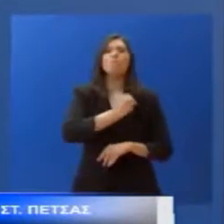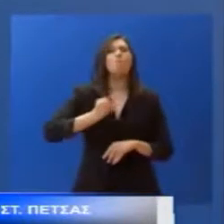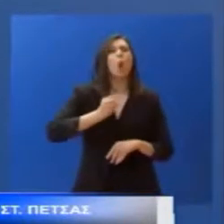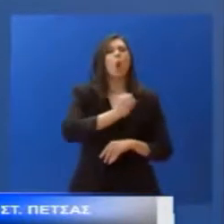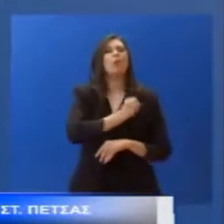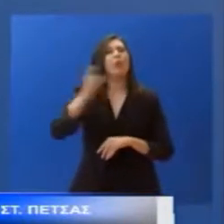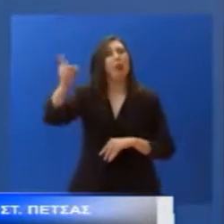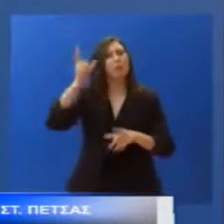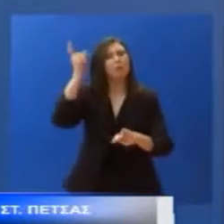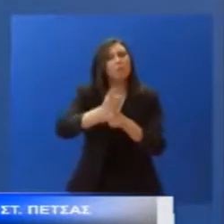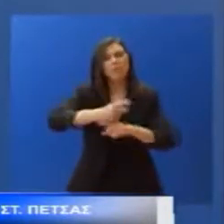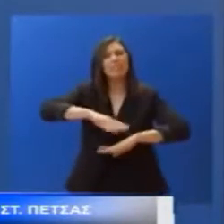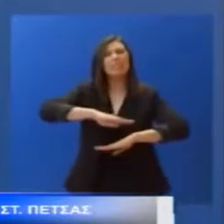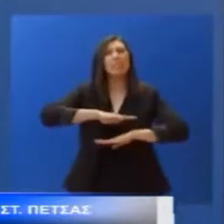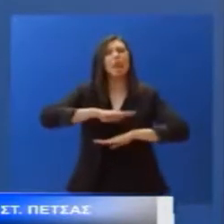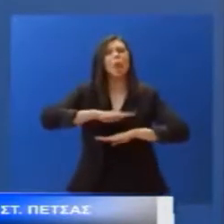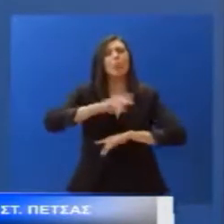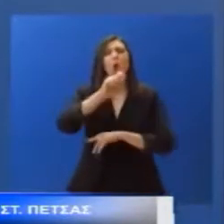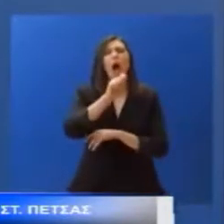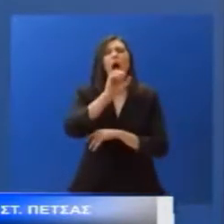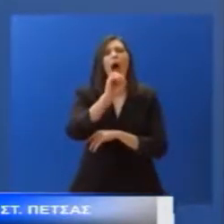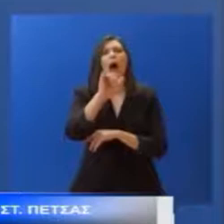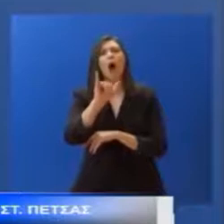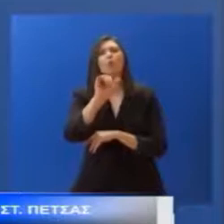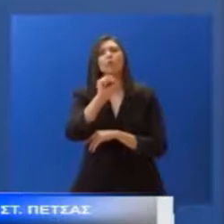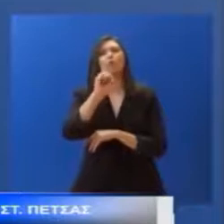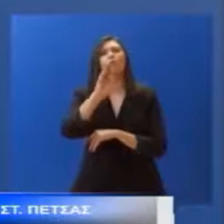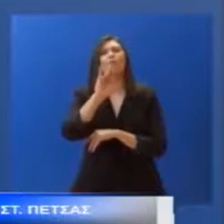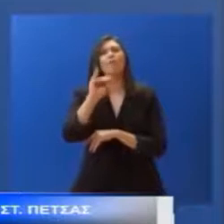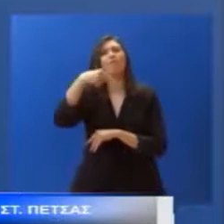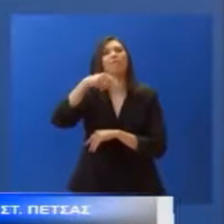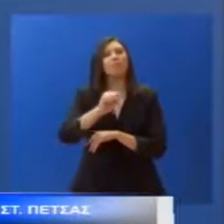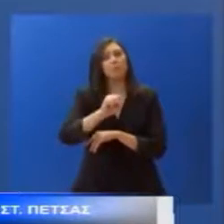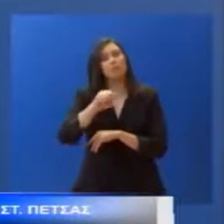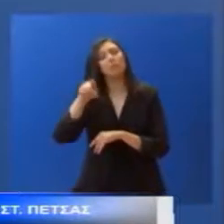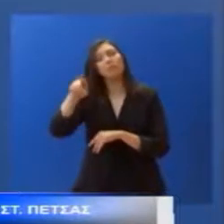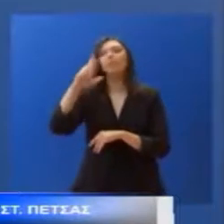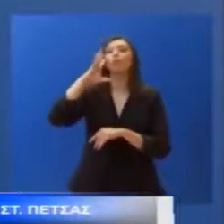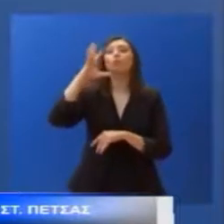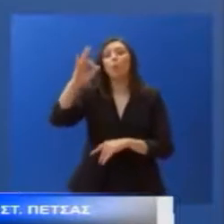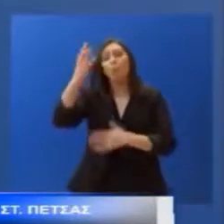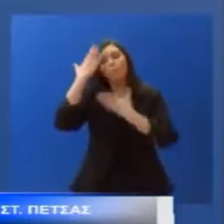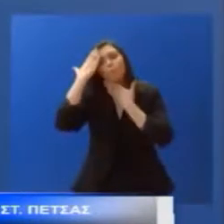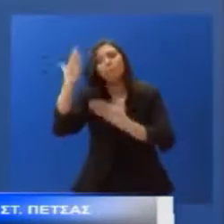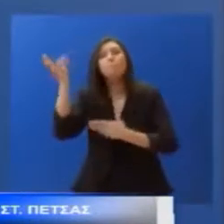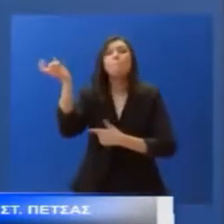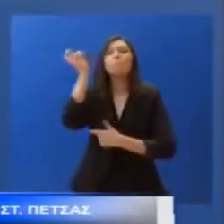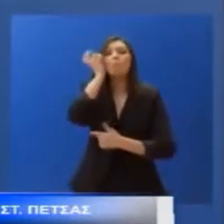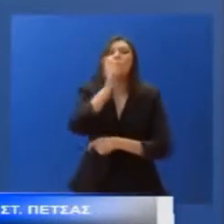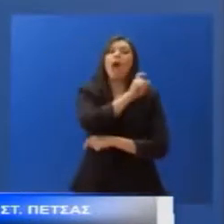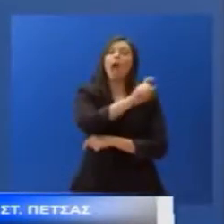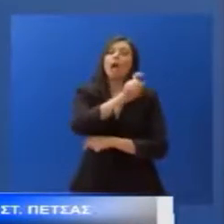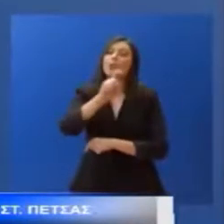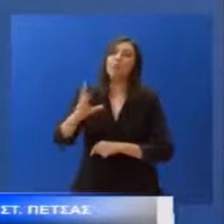Auschwitz. Ήταν ένας ελάχιστος φόρος τιμής στη μνήμη εκατομμυρίων συνανθρώπων μας, κυρίως Εβραίων, που έπεσαν θύματα του ολοκαυτώματος,